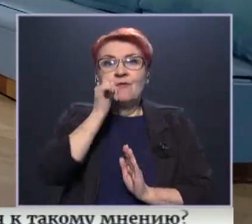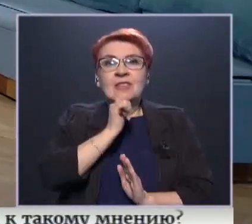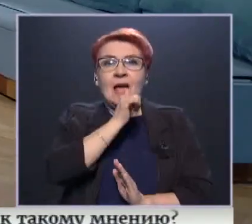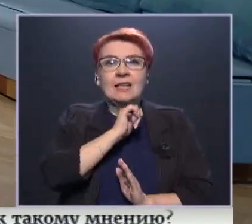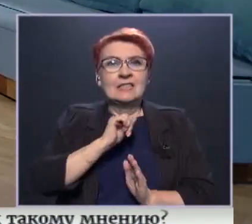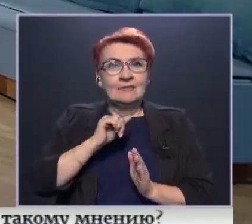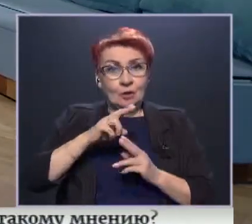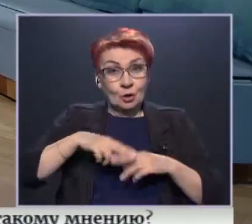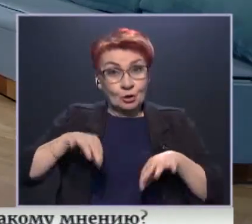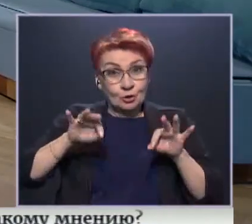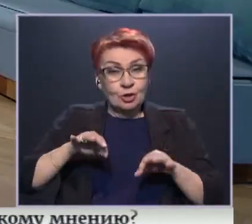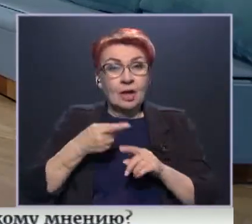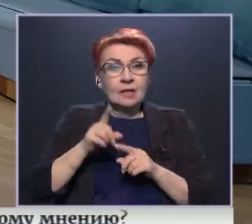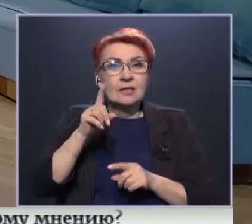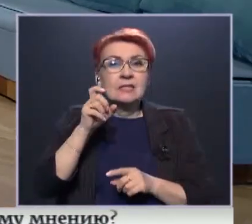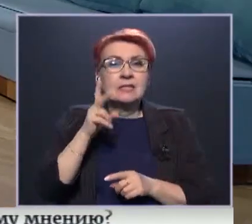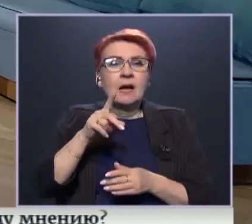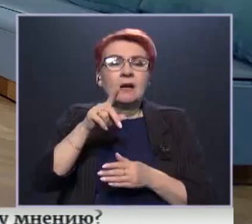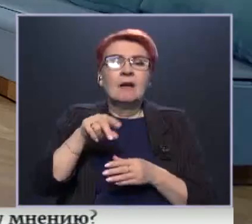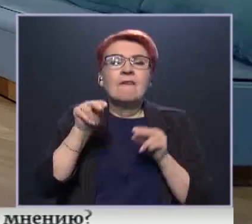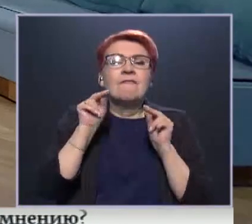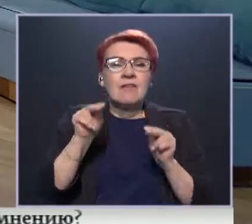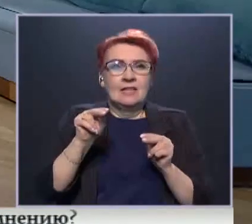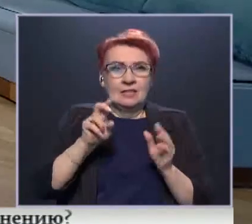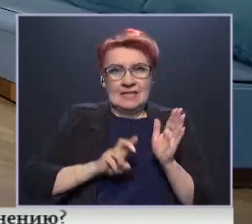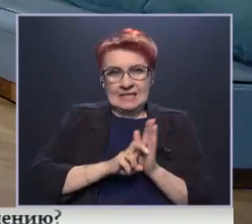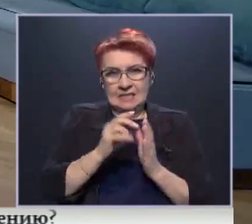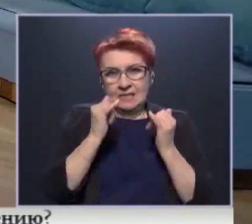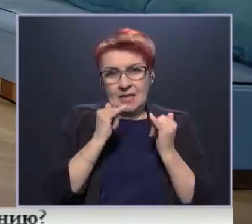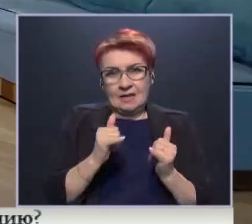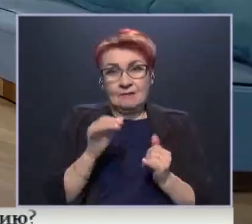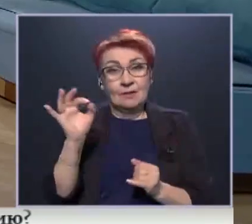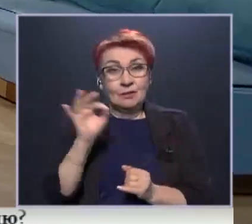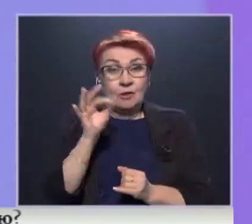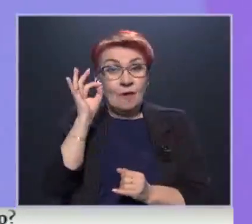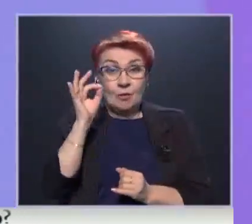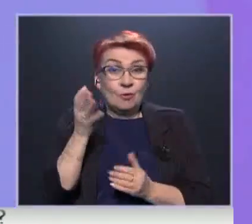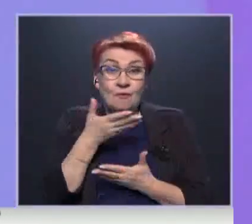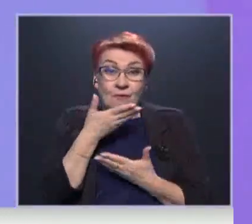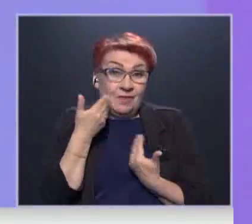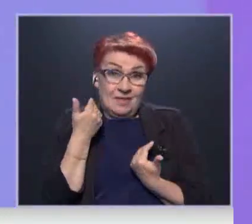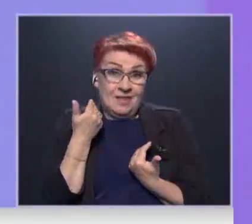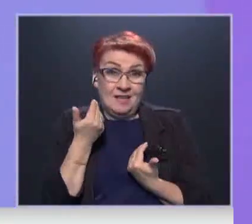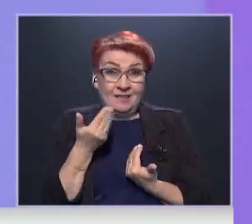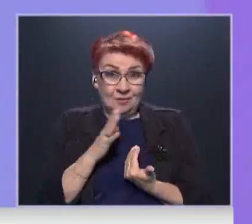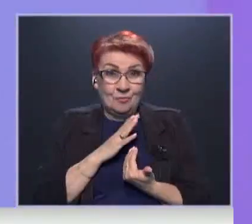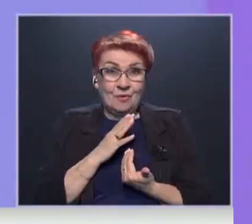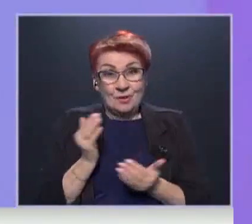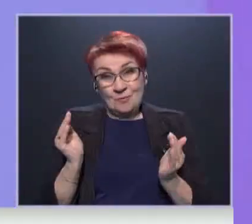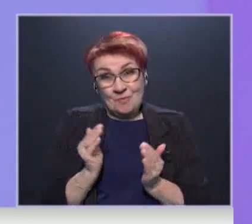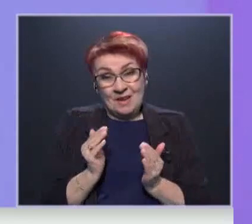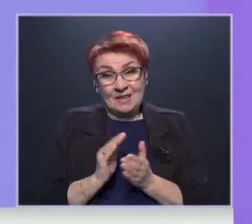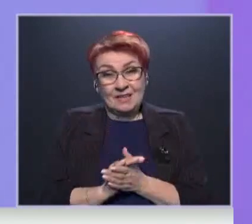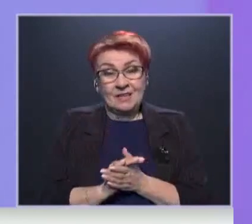крещения. Это знак верности церкви. Бывает очень часто, что волосиков у малыша вообще нет. Или даже вот я помню